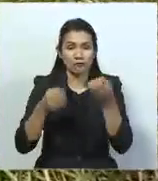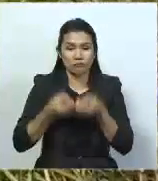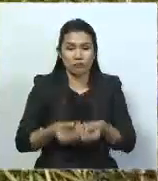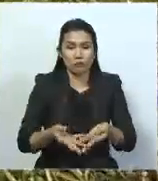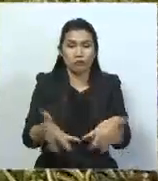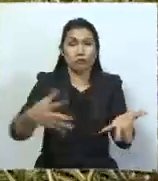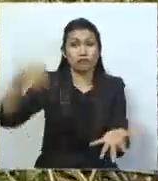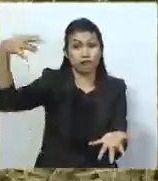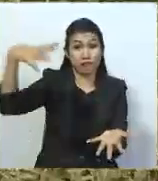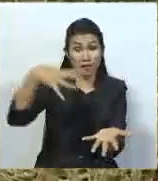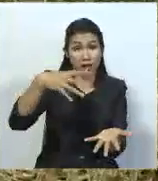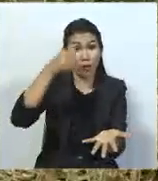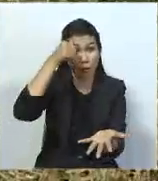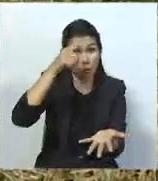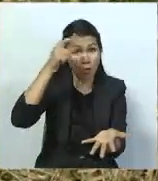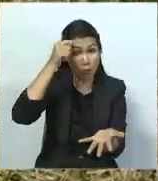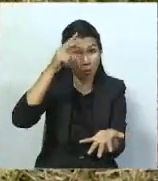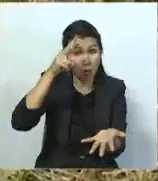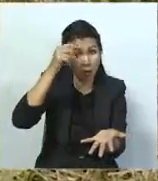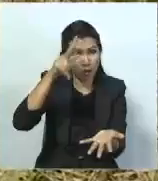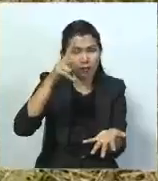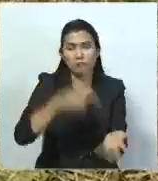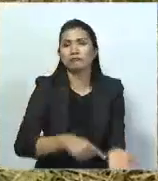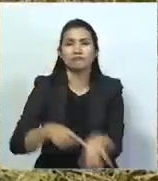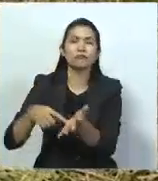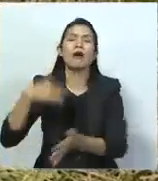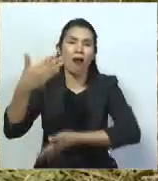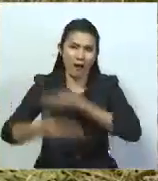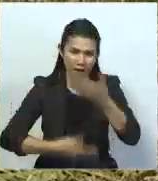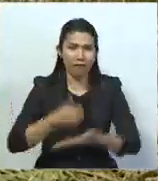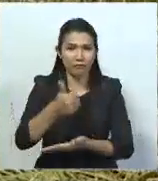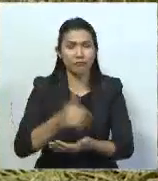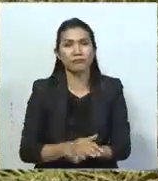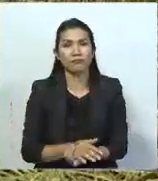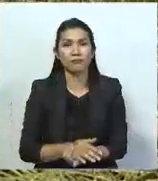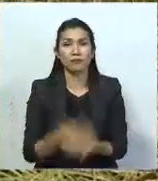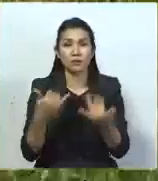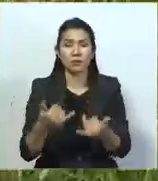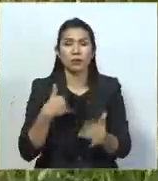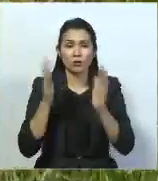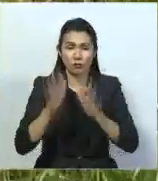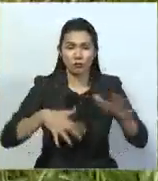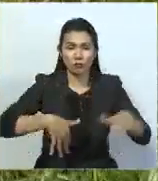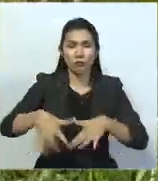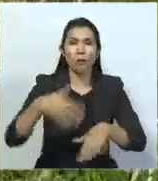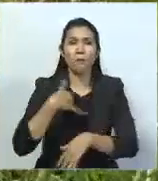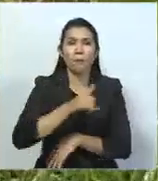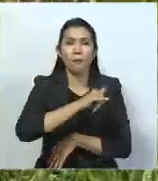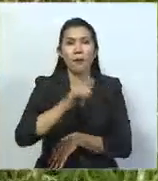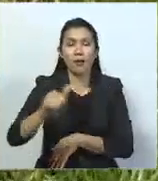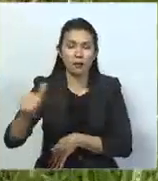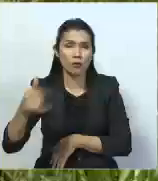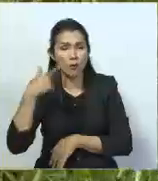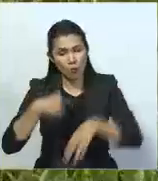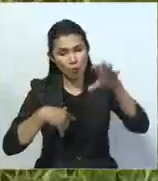วันเนี่ยก็สามารถนำไปขายได้แล้วค่ะ ค่ะเขาบอกว่าเห็นพี่น้องชาวนาตอนนี้เนี่ยนะคะนำข้าวไปตากตามสถานที่ต่างๆโดยเฉพ